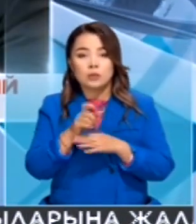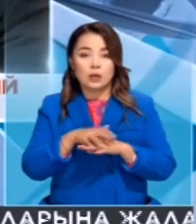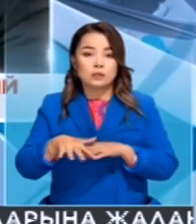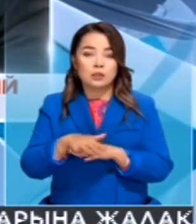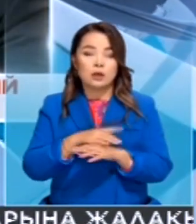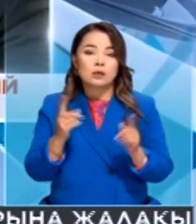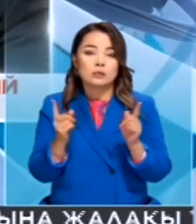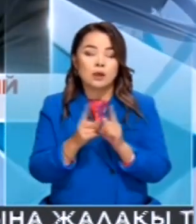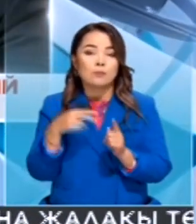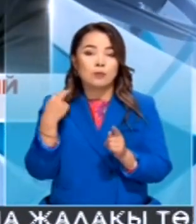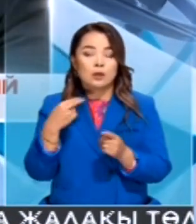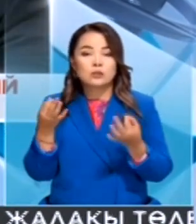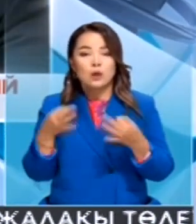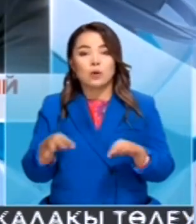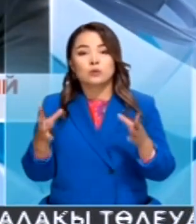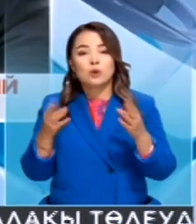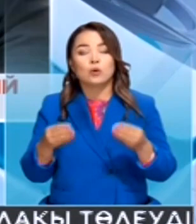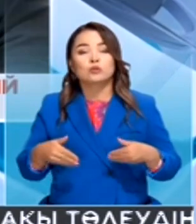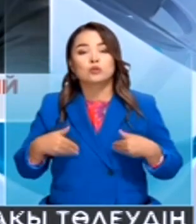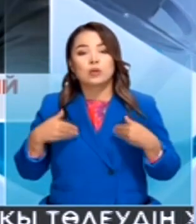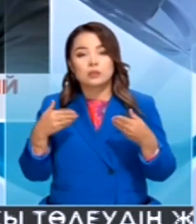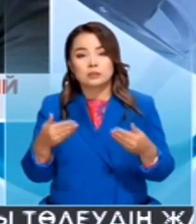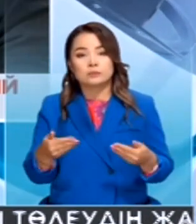бүгінгі тәуелсіздік күнімен құттықтады.